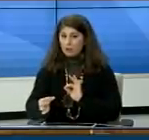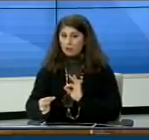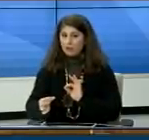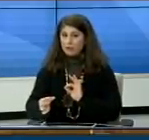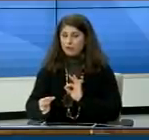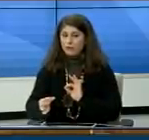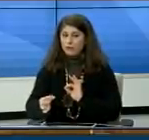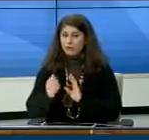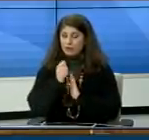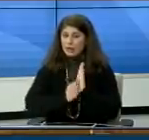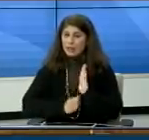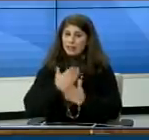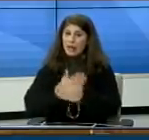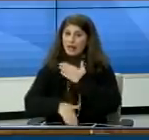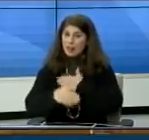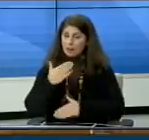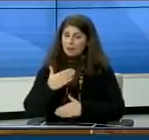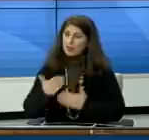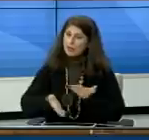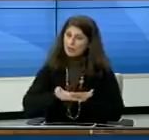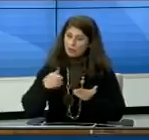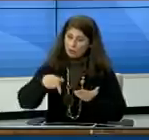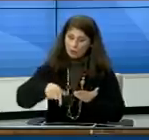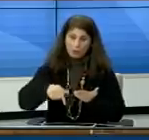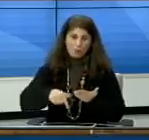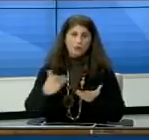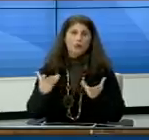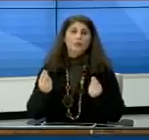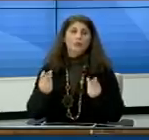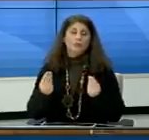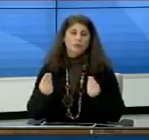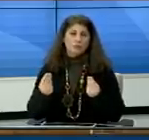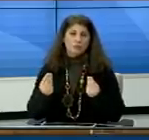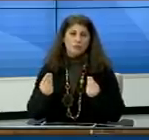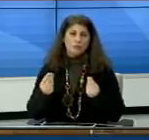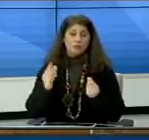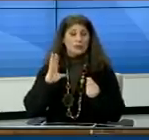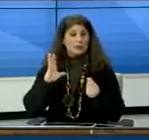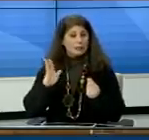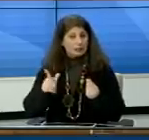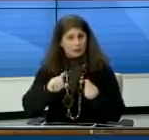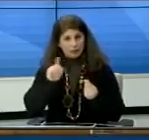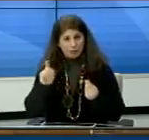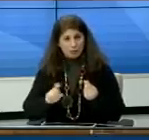κάρτας αναπηρίας θα διευκολύνει από φέτος πολύ την καθημερινότητα